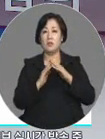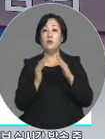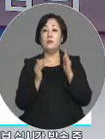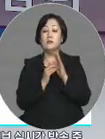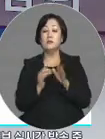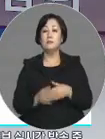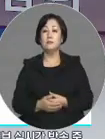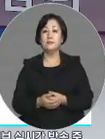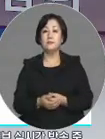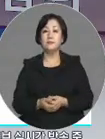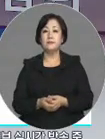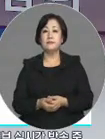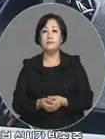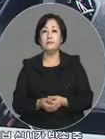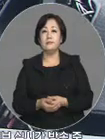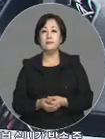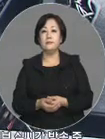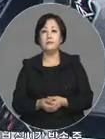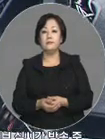기자입니다.